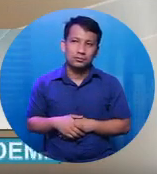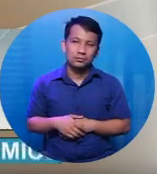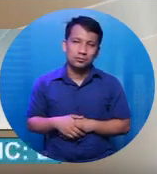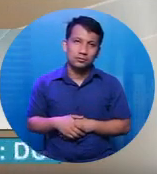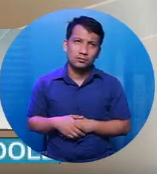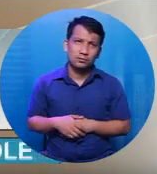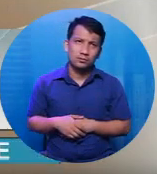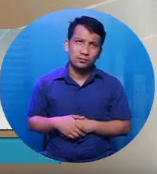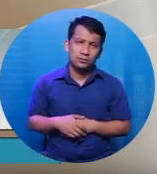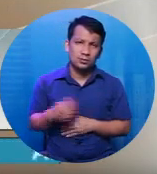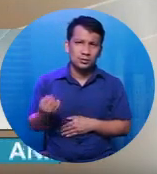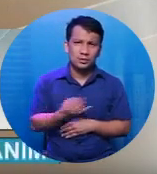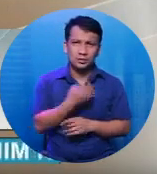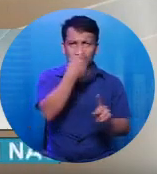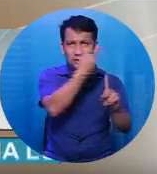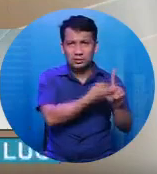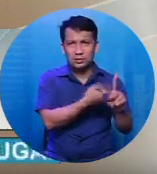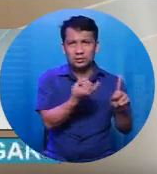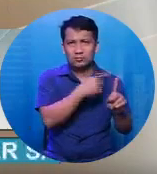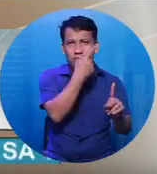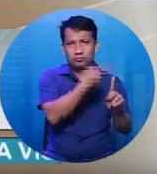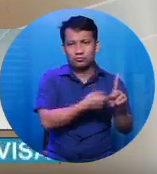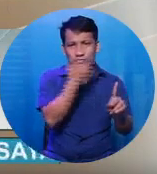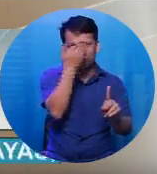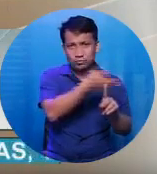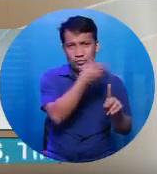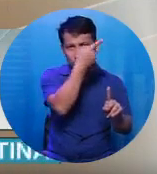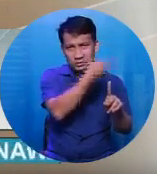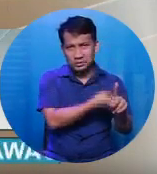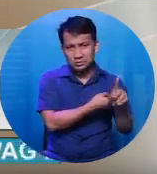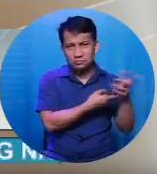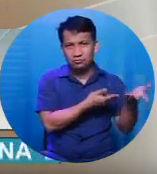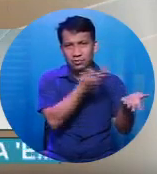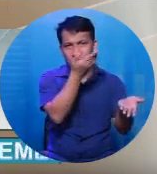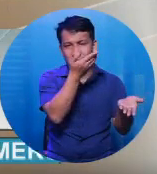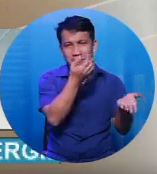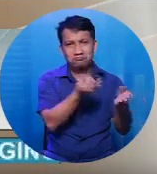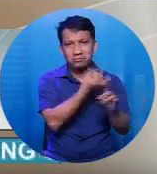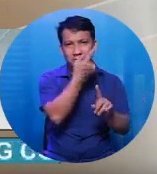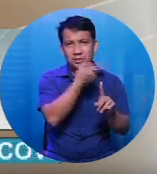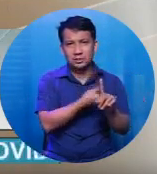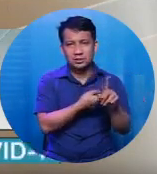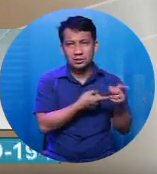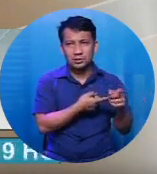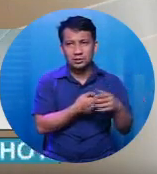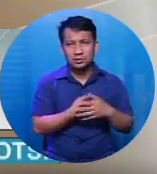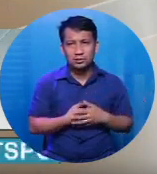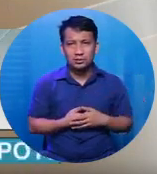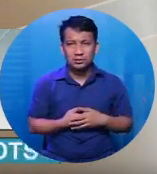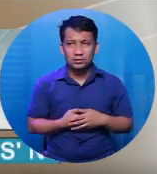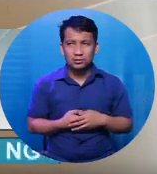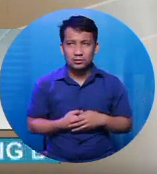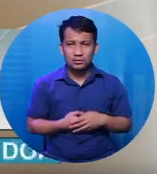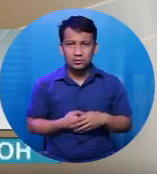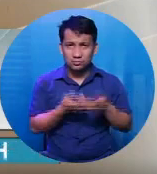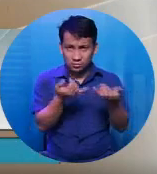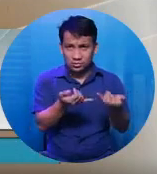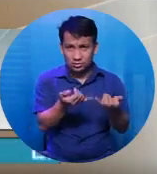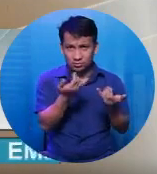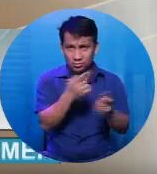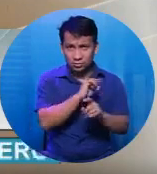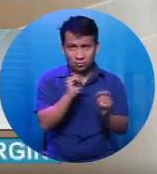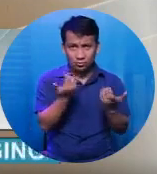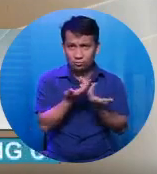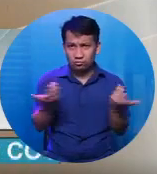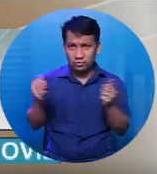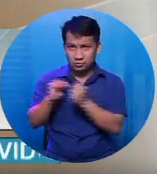sir. Ilang buwan ka na dyan sa kinaroonan mo? Saan sir? Sa trabaho po. Hindi, ngayon po sir, di ba wala